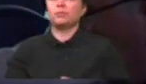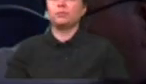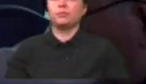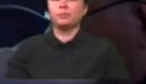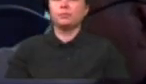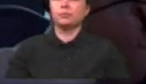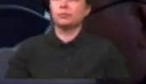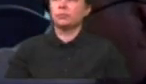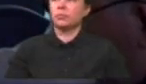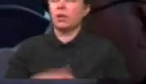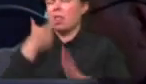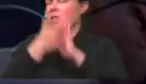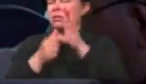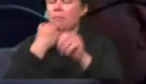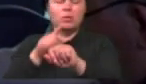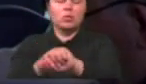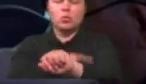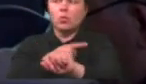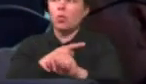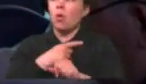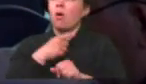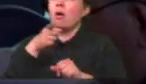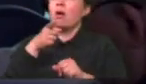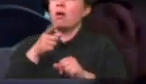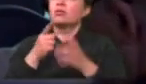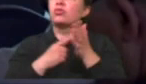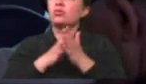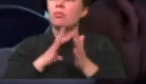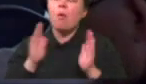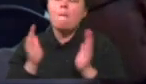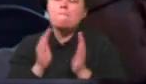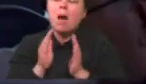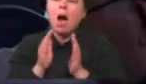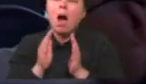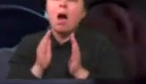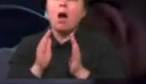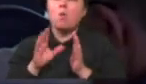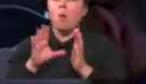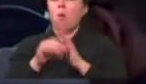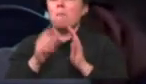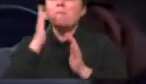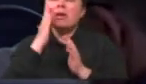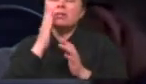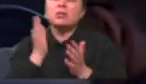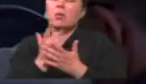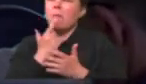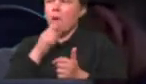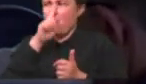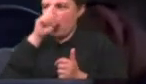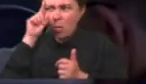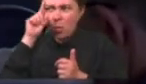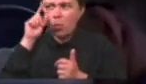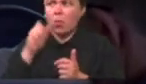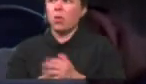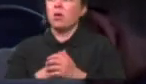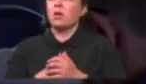bardzo długa i co bardzo ważne, to często nie były małe miejscowości, gdzie mieszka kilkaset czy kilka tysięcy osób, ale niestety na Dolnym